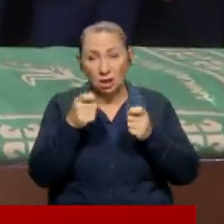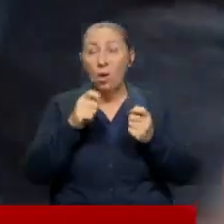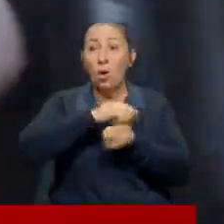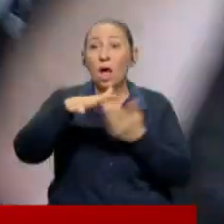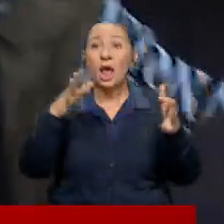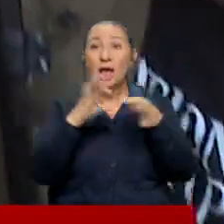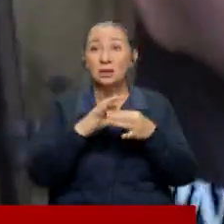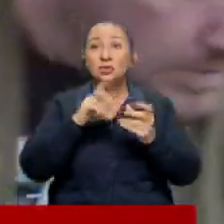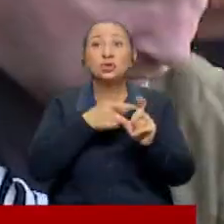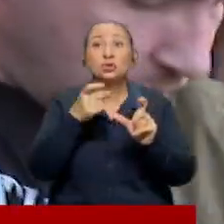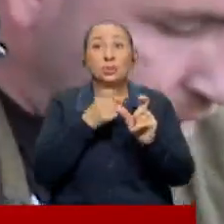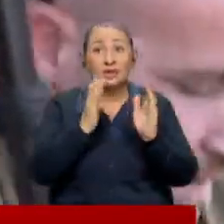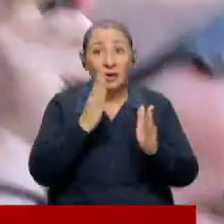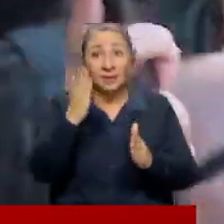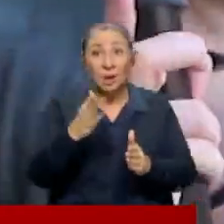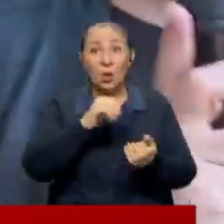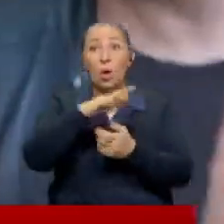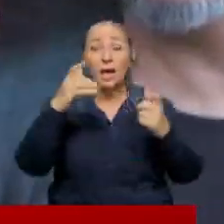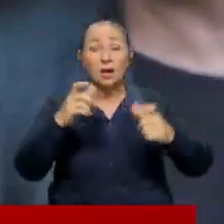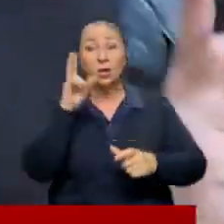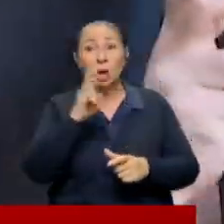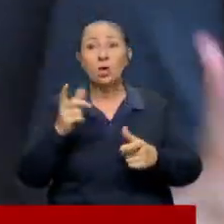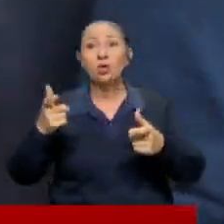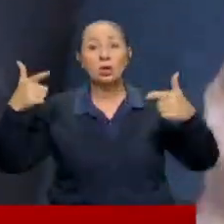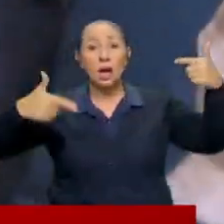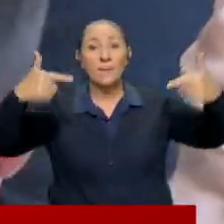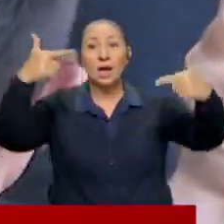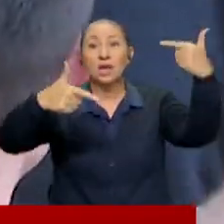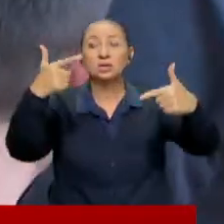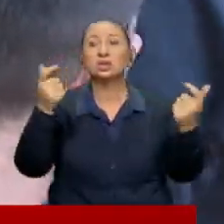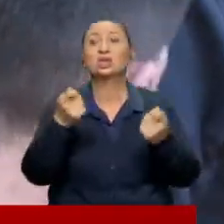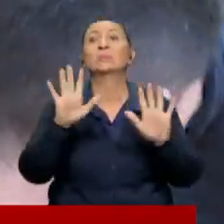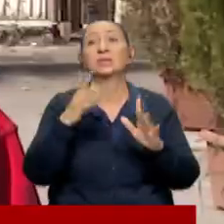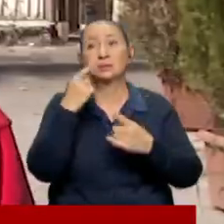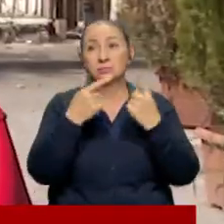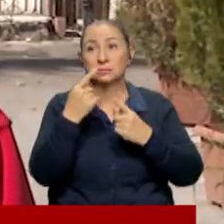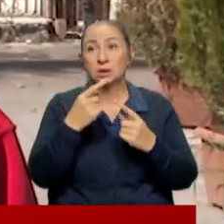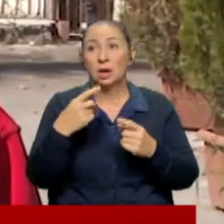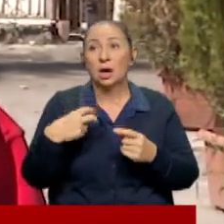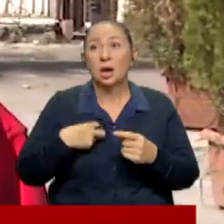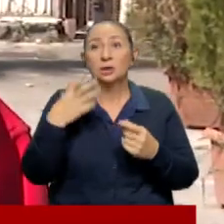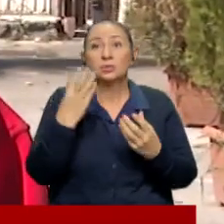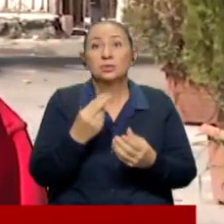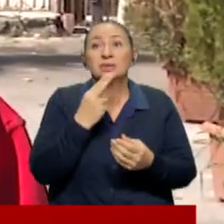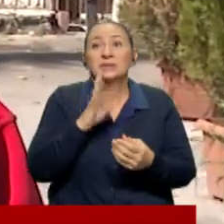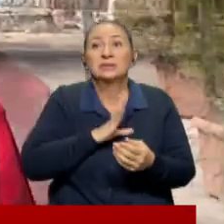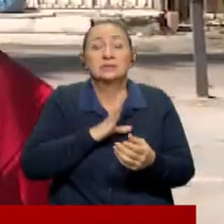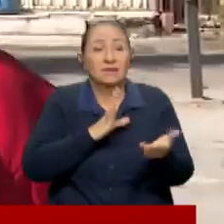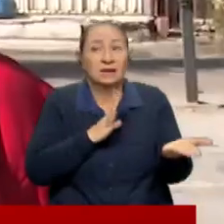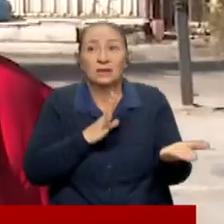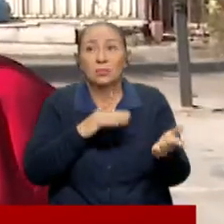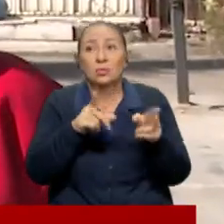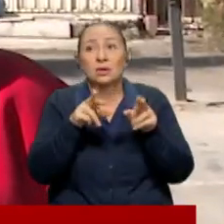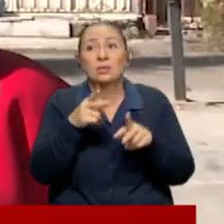Olayla ilgili soruşturma devam ederken olay yerini gören güvenlik kameralarının da çalışmadığı iddia edildi. Aşık olduğu bir kız çocuğu vardı.